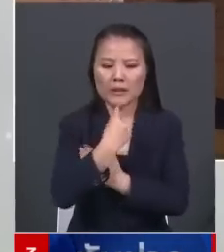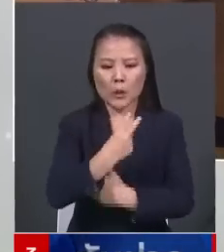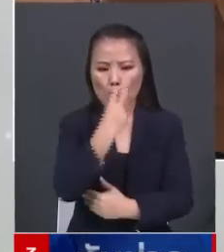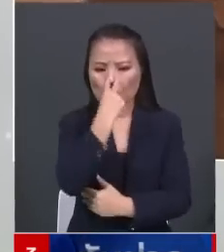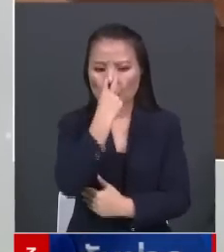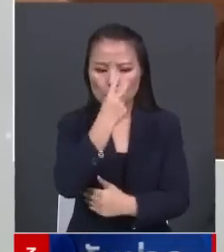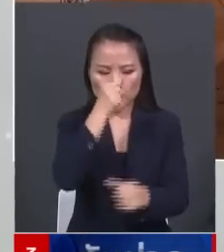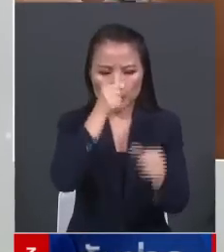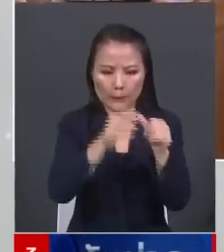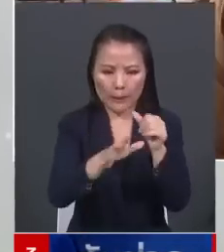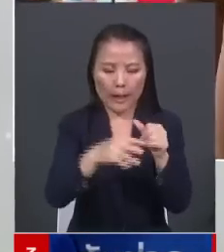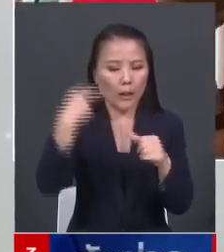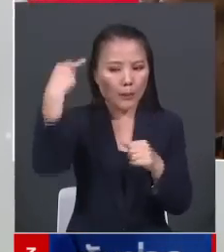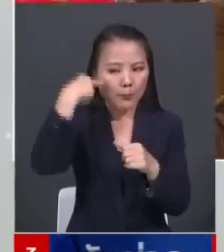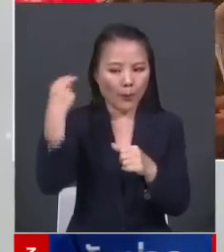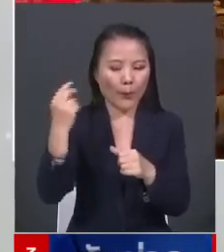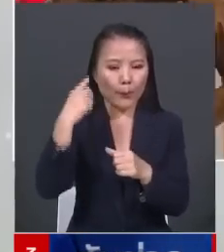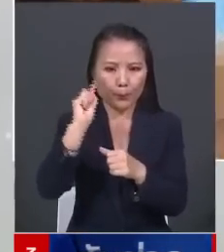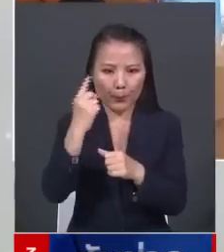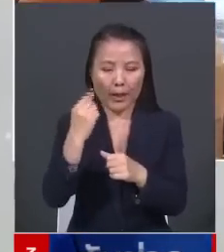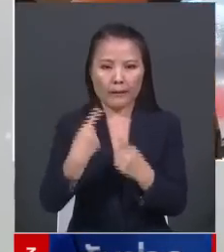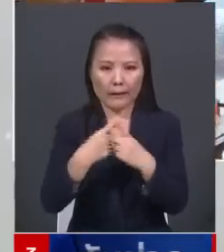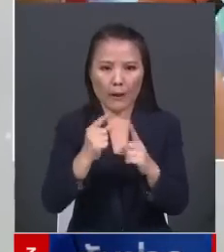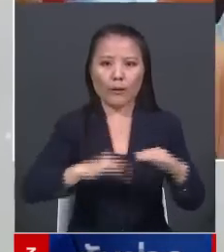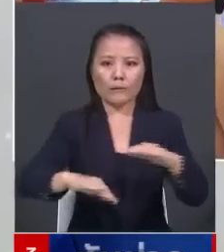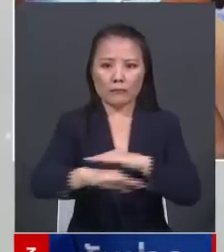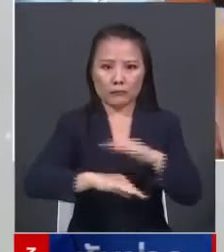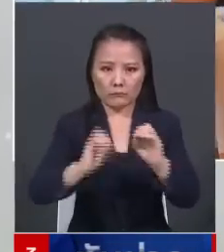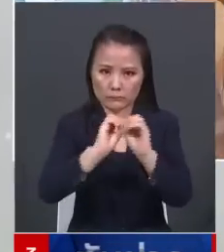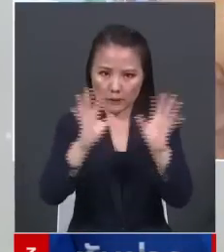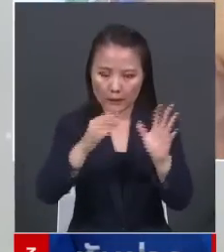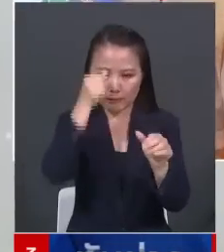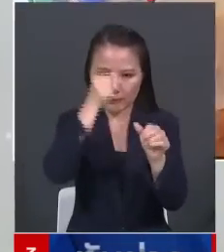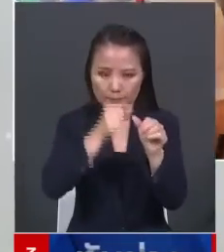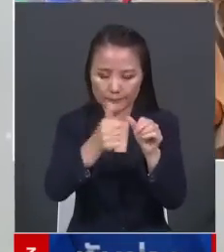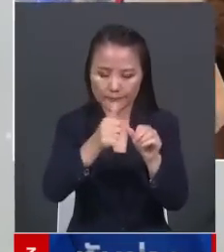้ ทรงผมทรงใหม่แต่ว่ายังไงคุณผู้ชมหลักฐานมันชัดแบบนี้นะคะสุดท้ายก็ไม่รอดค่ะ